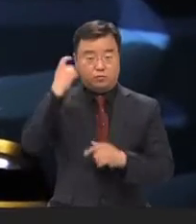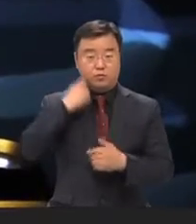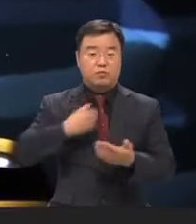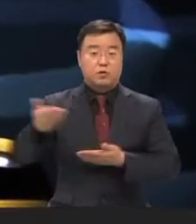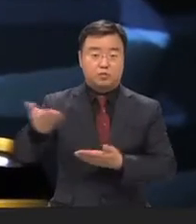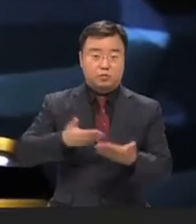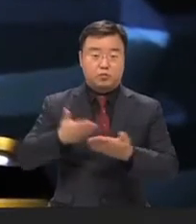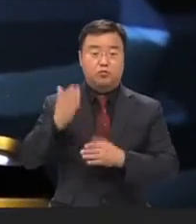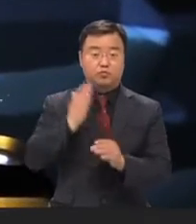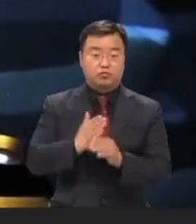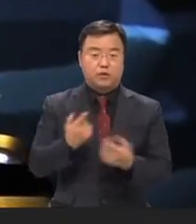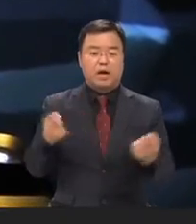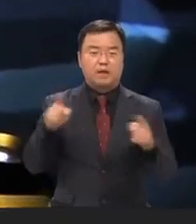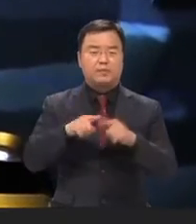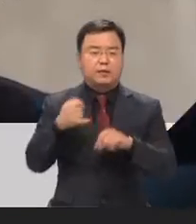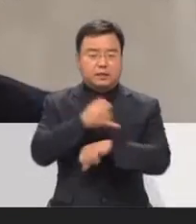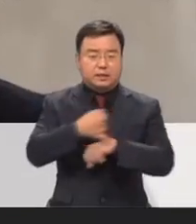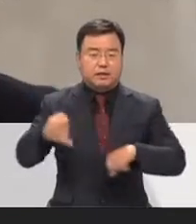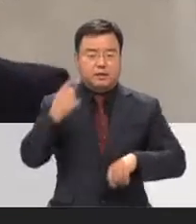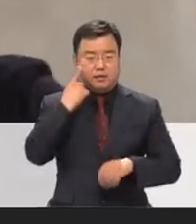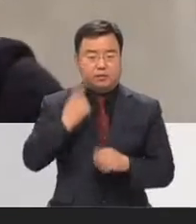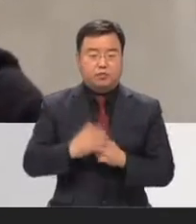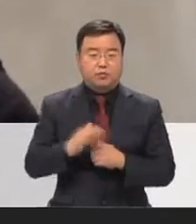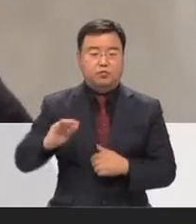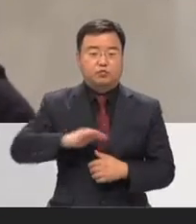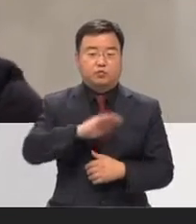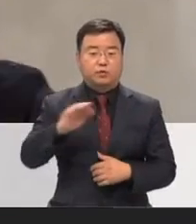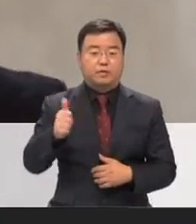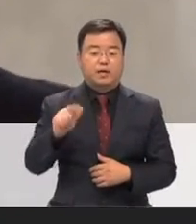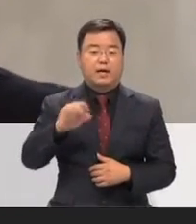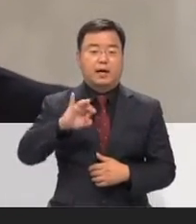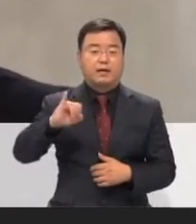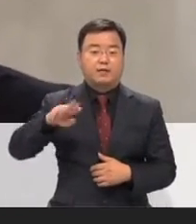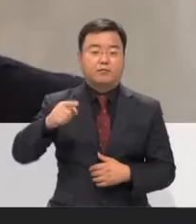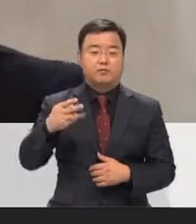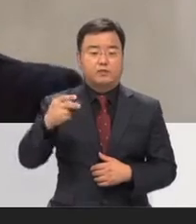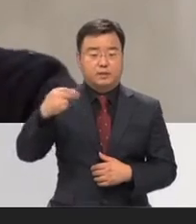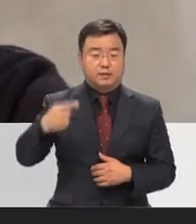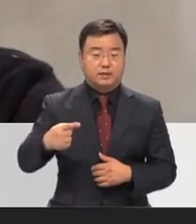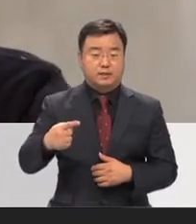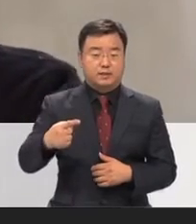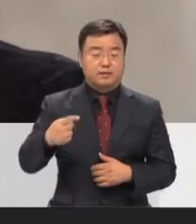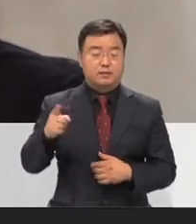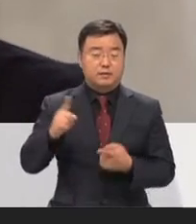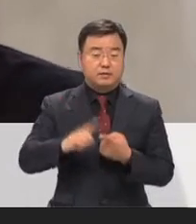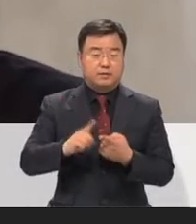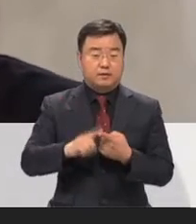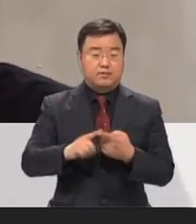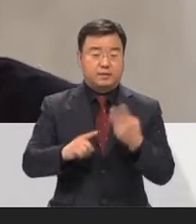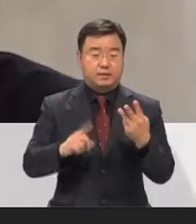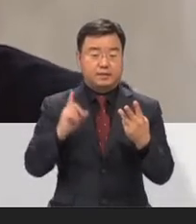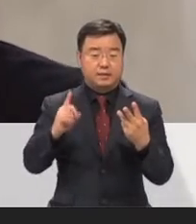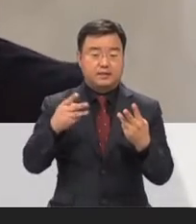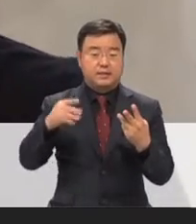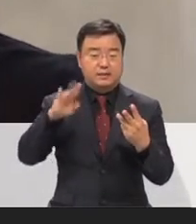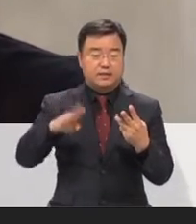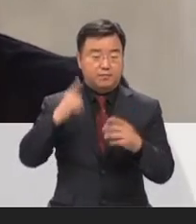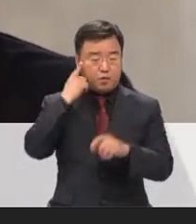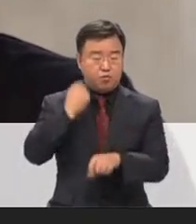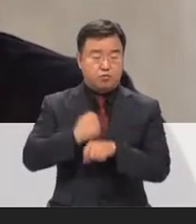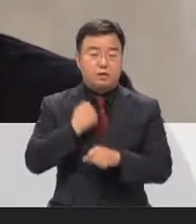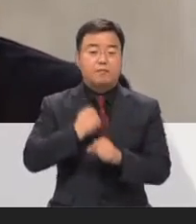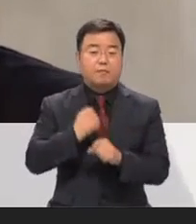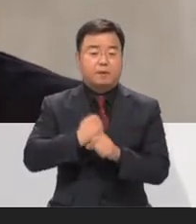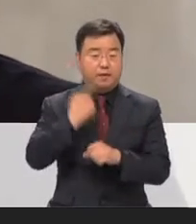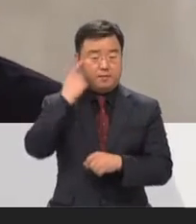공동 디자인을 시작합니다. At the hybrid lab, we invented the Hive 3D. Yes, we are the